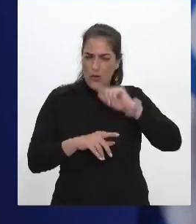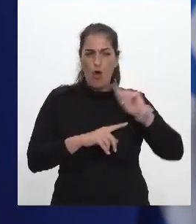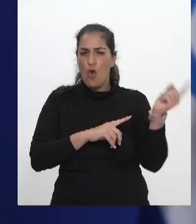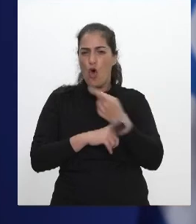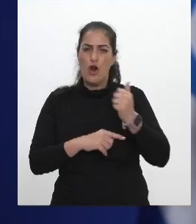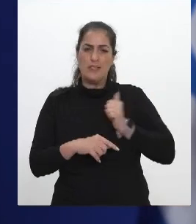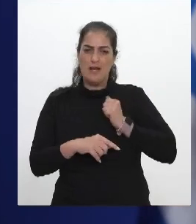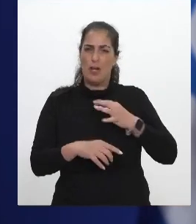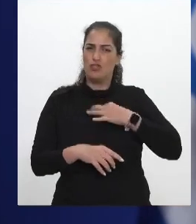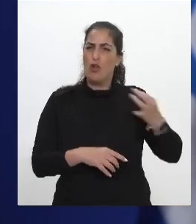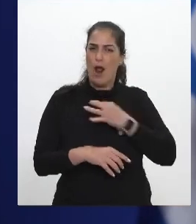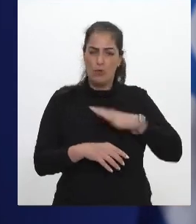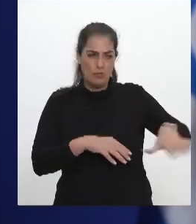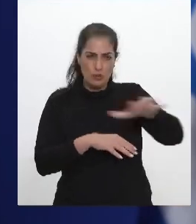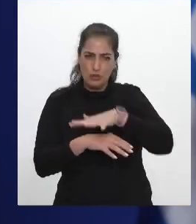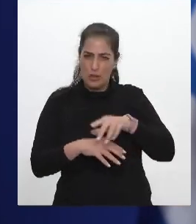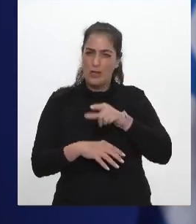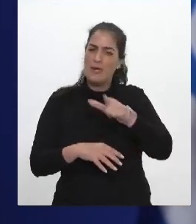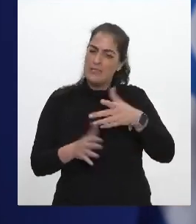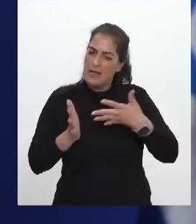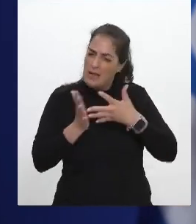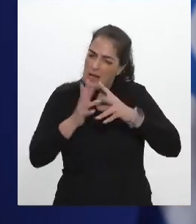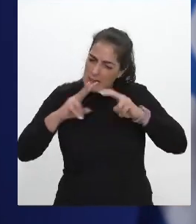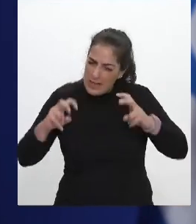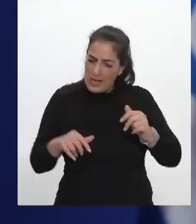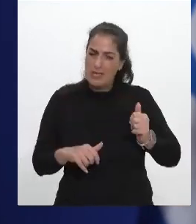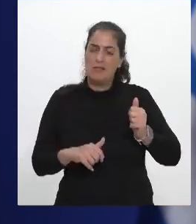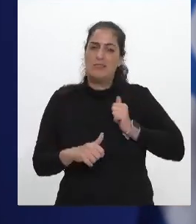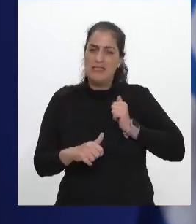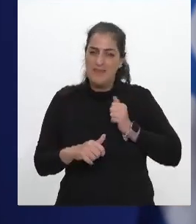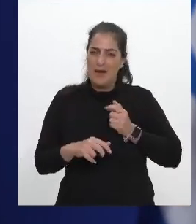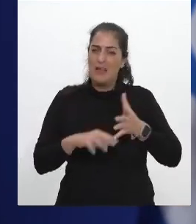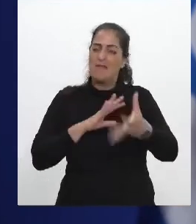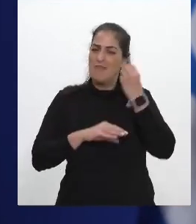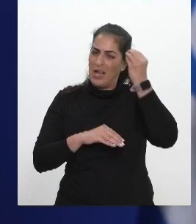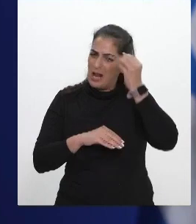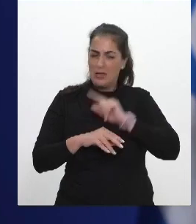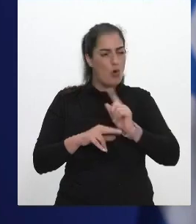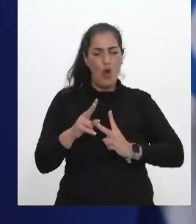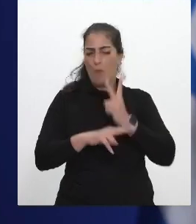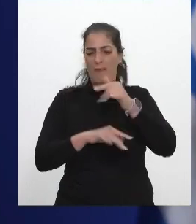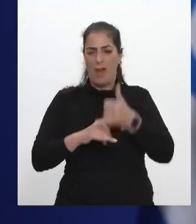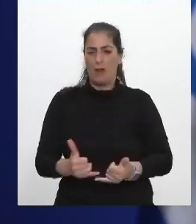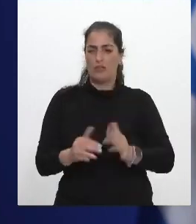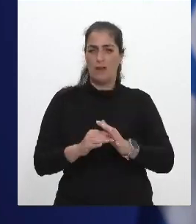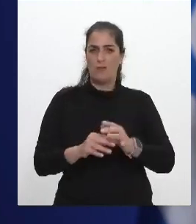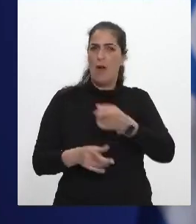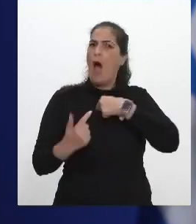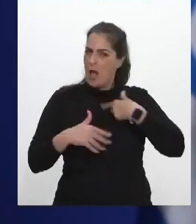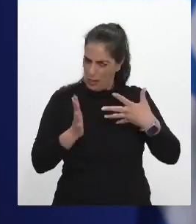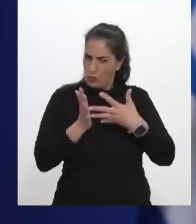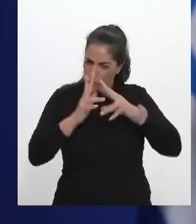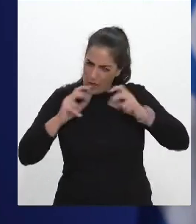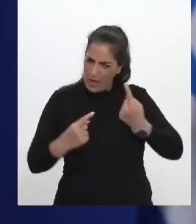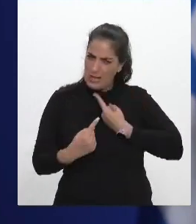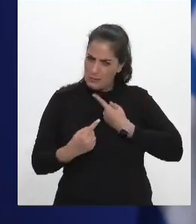בשטח אצל הלוחמים זה תחקיר מבצעי להפקת לקחים ולא מעבר לזה אנחנו נתחקה את עצמנו לעומק על הרבה מאוד